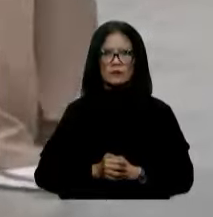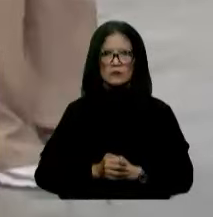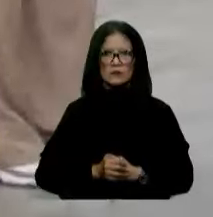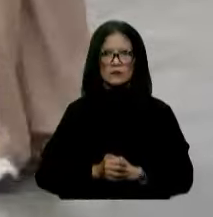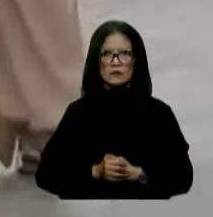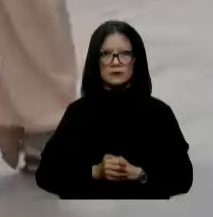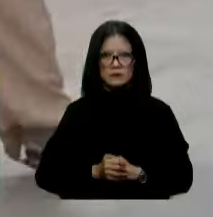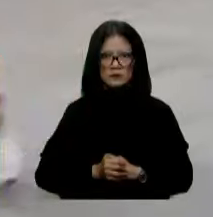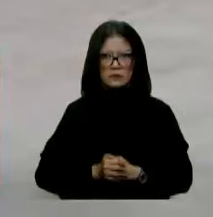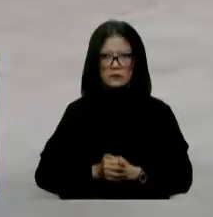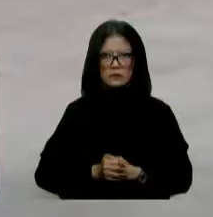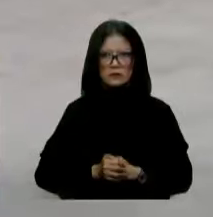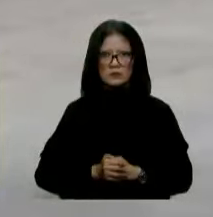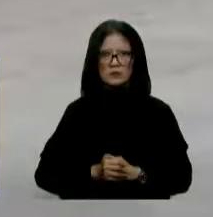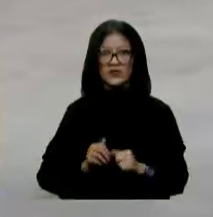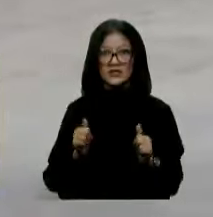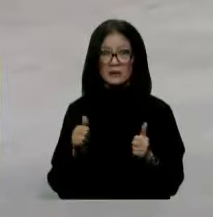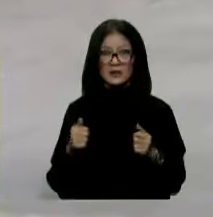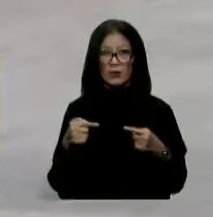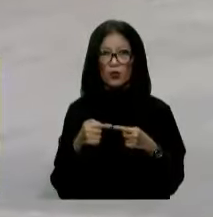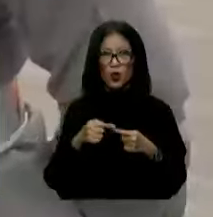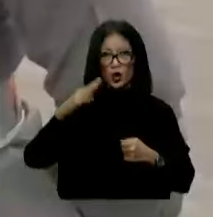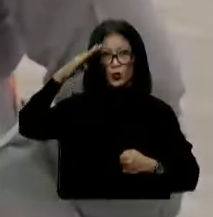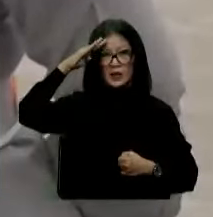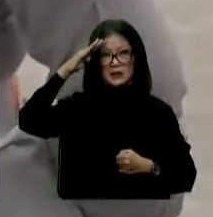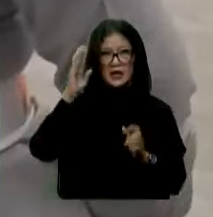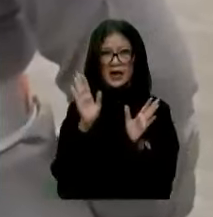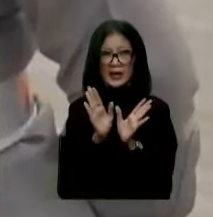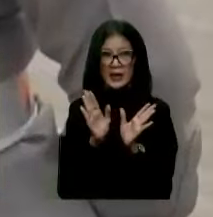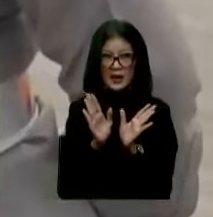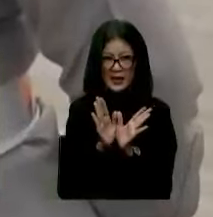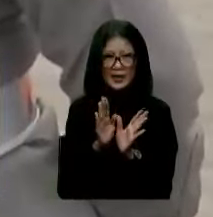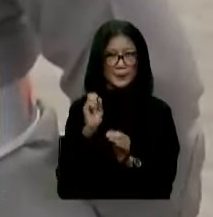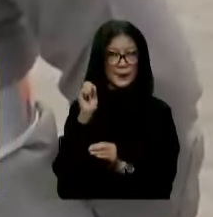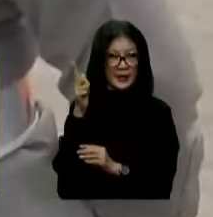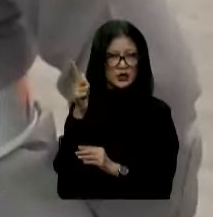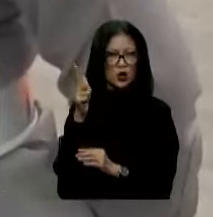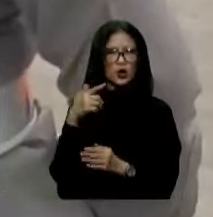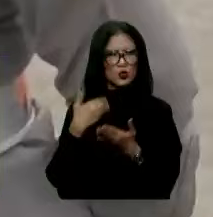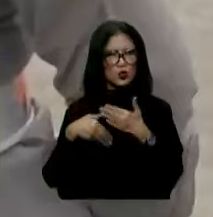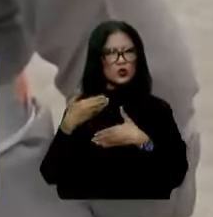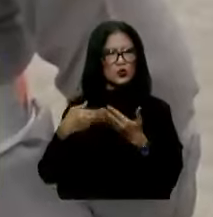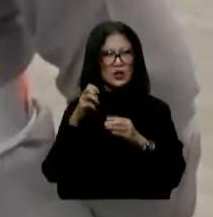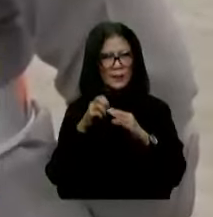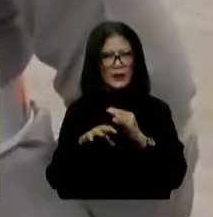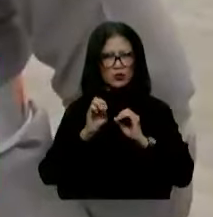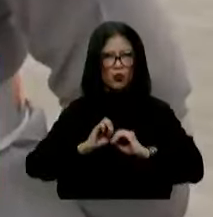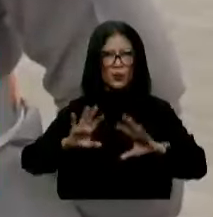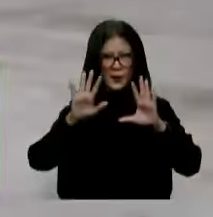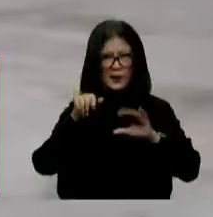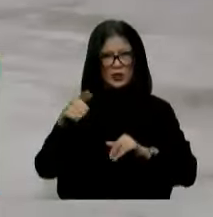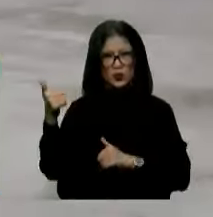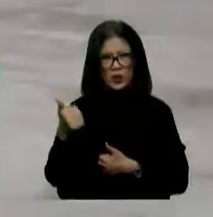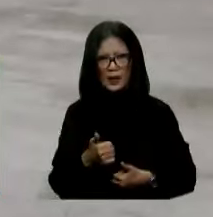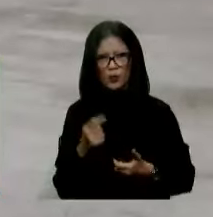Kemudian persiapan terkait upacara di ibuota nusantara IKN besok ini terus dilakukan termasuk mobilisasi para tamu dan undangan